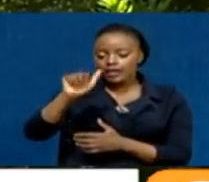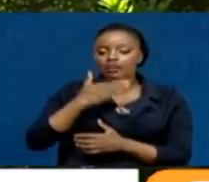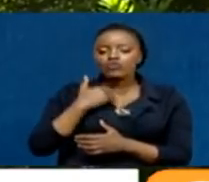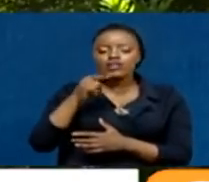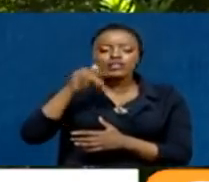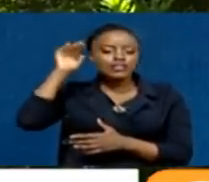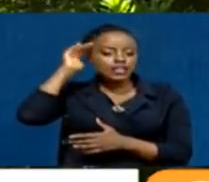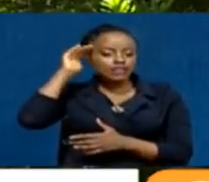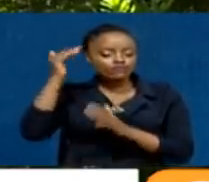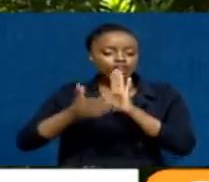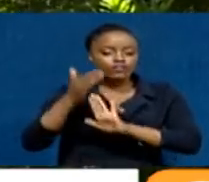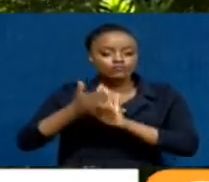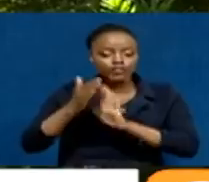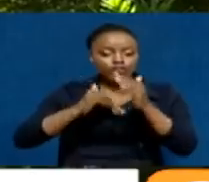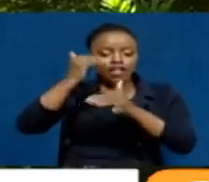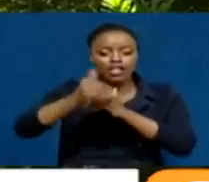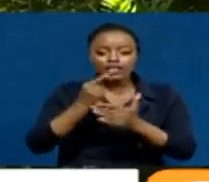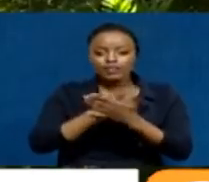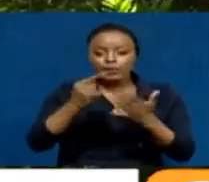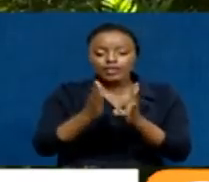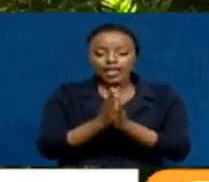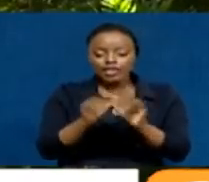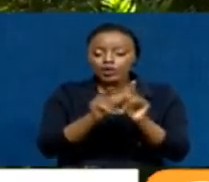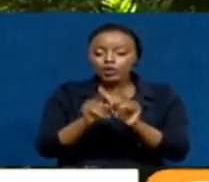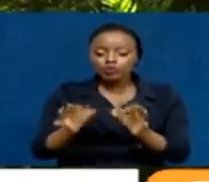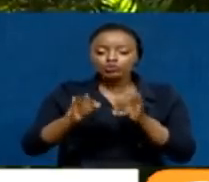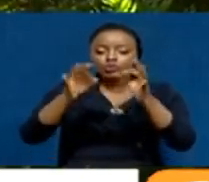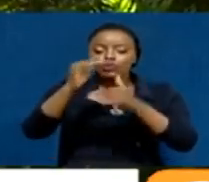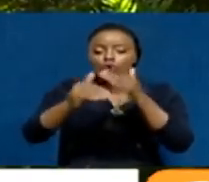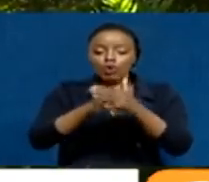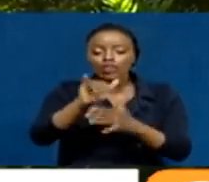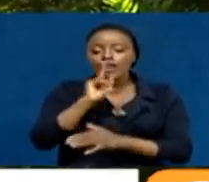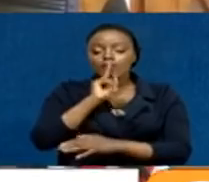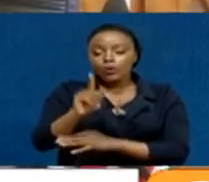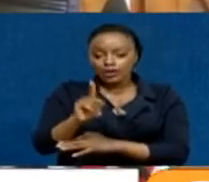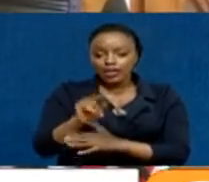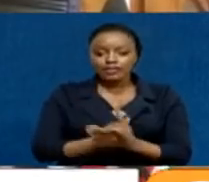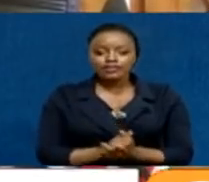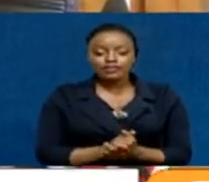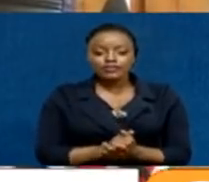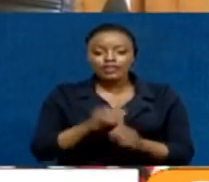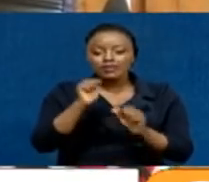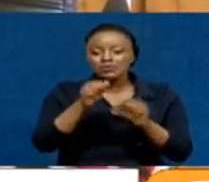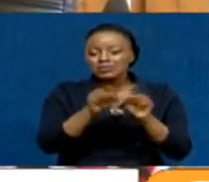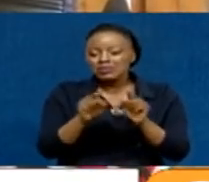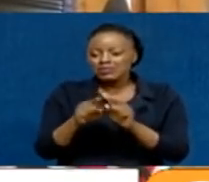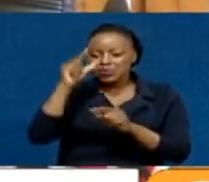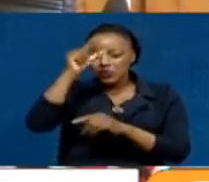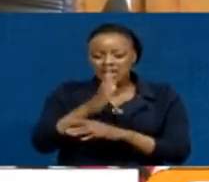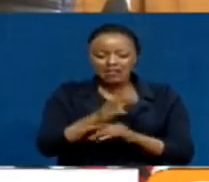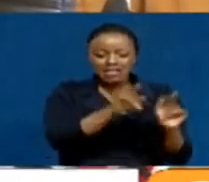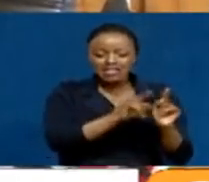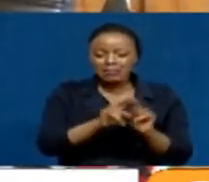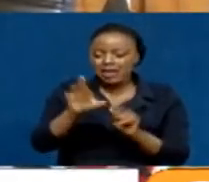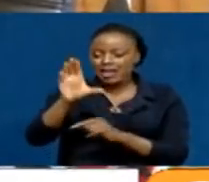hiyo kusikizwa kwa dharura wiki ijayo na kusitisha maagizo hayo kwa muda. Huwezi kuwa RC na pia kuwa governor at the same